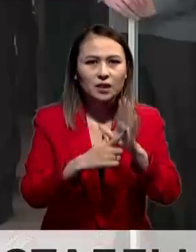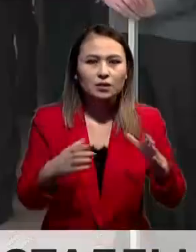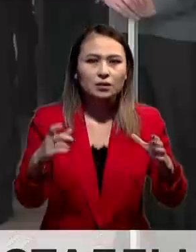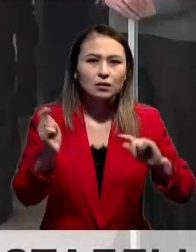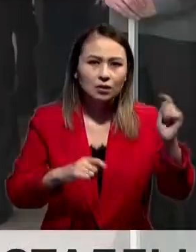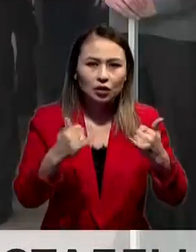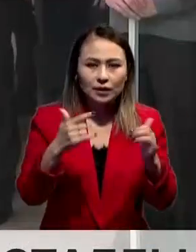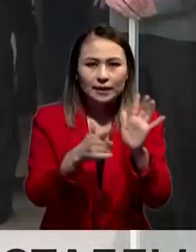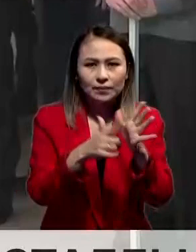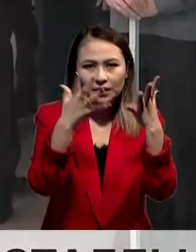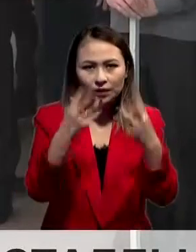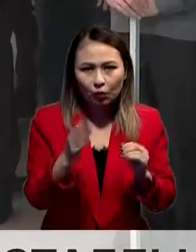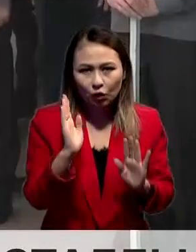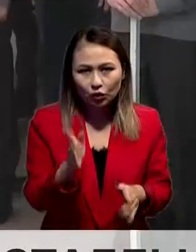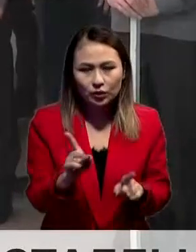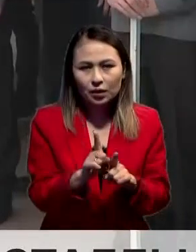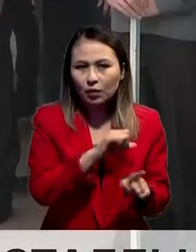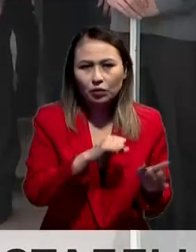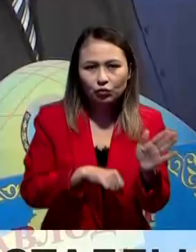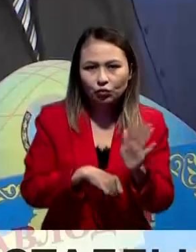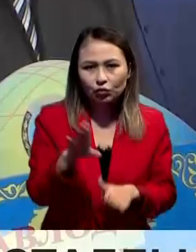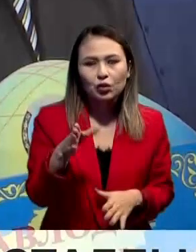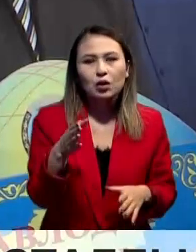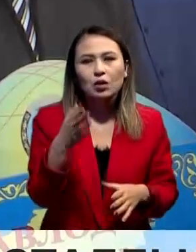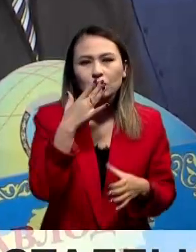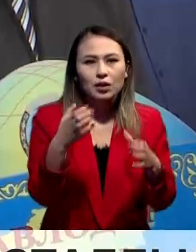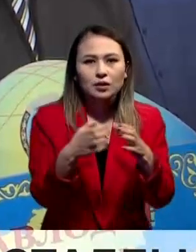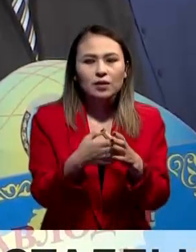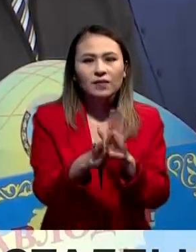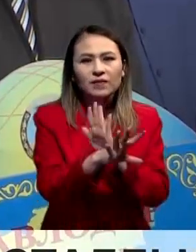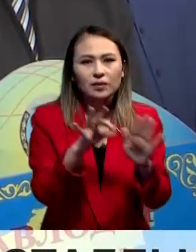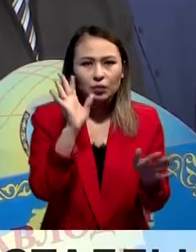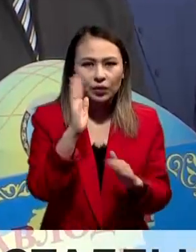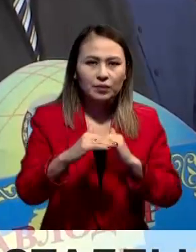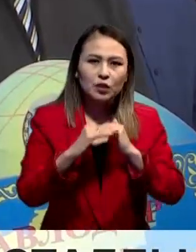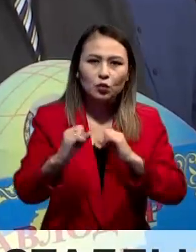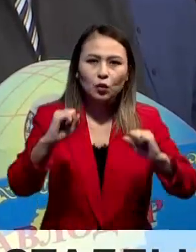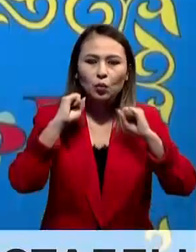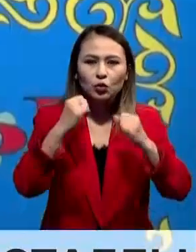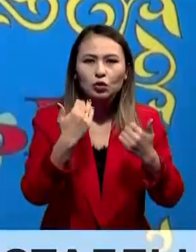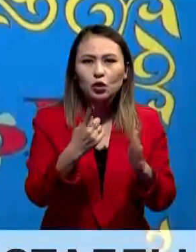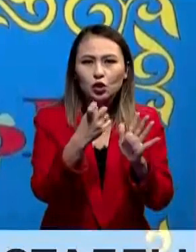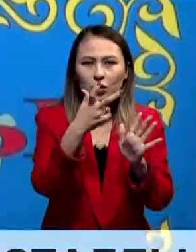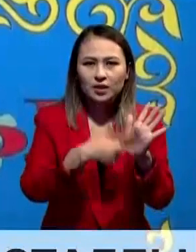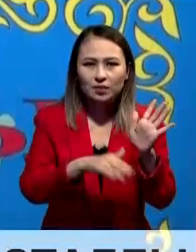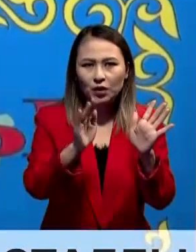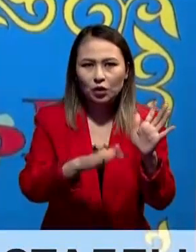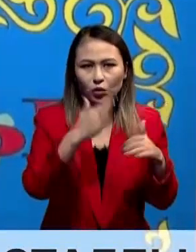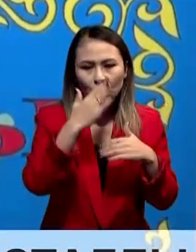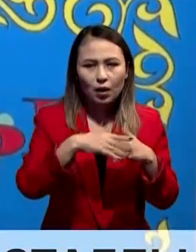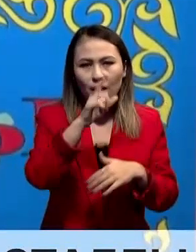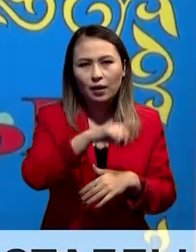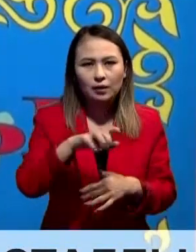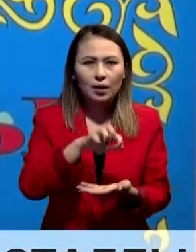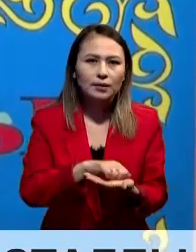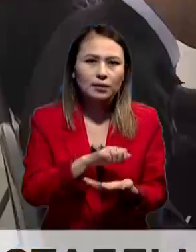Жарыс 7 күн бойы болады. Жүзден жүйрік атанғандар ұлттық құрама сапына қабылданады. Айта кетсек, елімізде спорттың осы түрімен 180 мыңға жуық